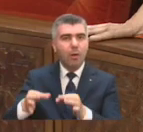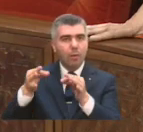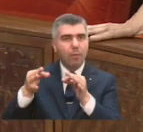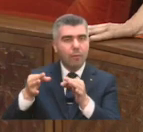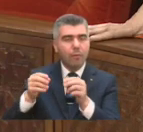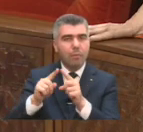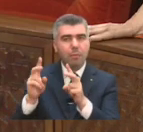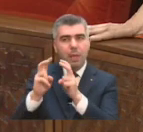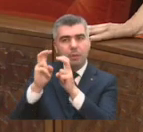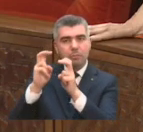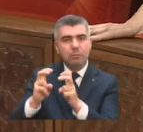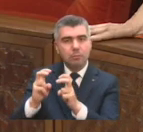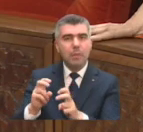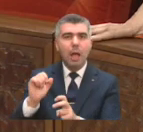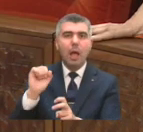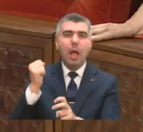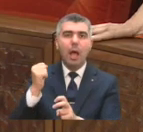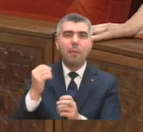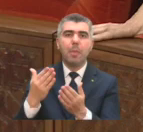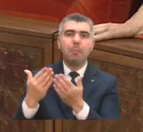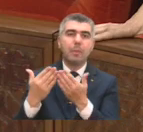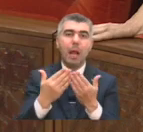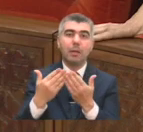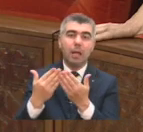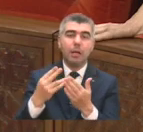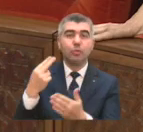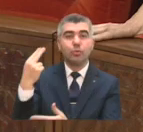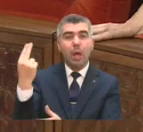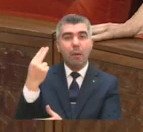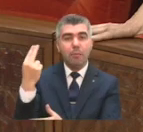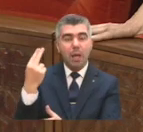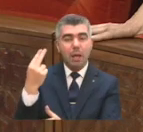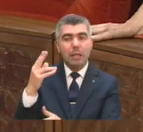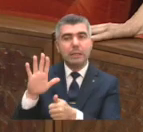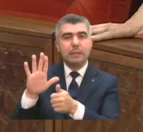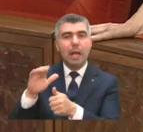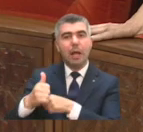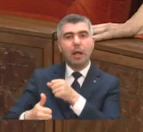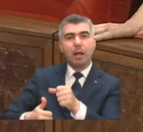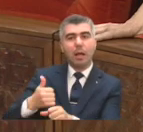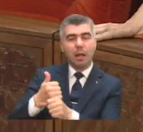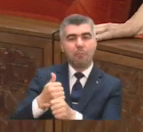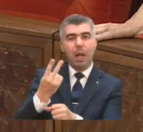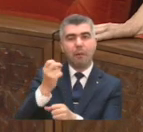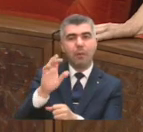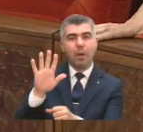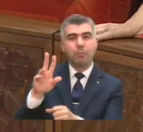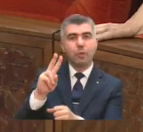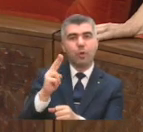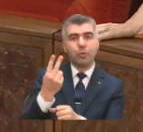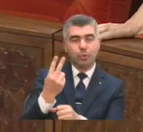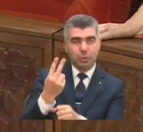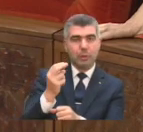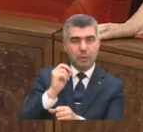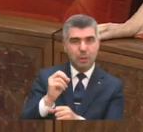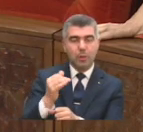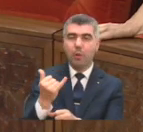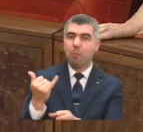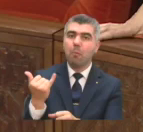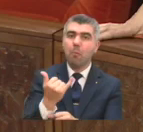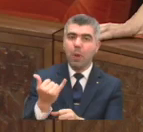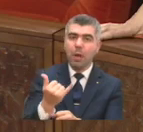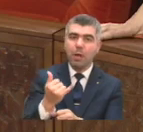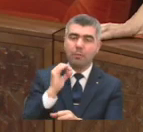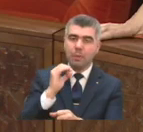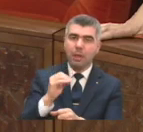تقليص ديال عدد السنوات ديال الدراسه في الكليات ديال الطب. على ما تم سنه 2025 غادي نكون وصلنا لواحد المؤشر جد مهم من ناحيه